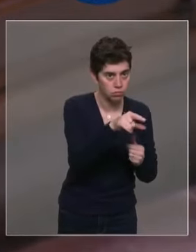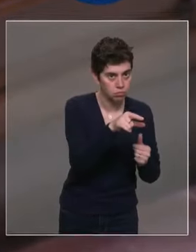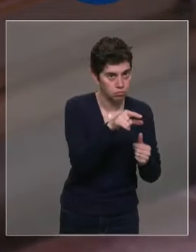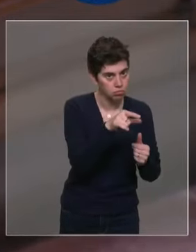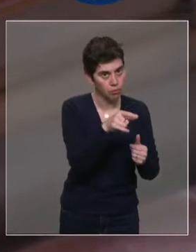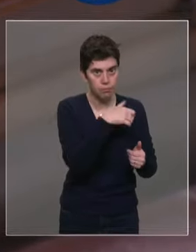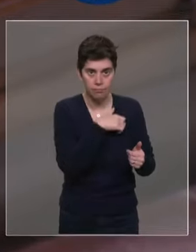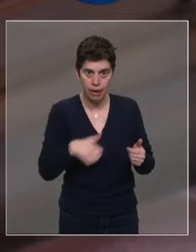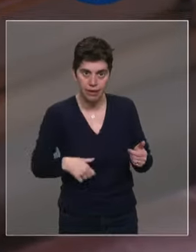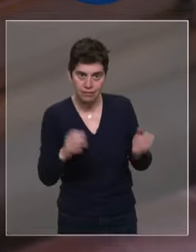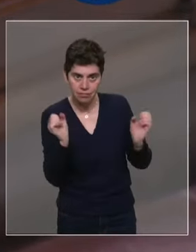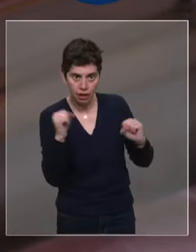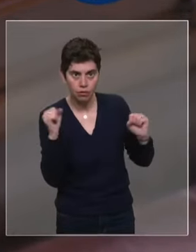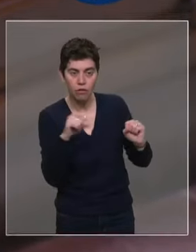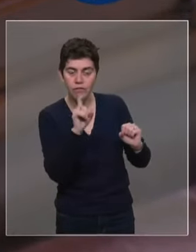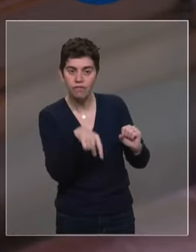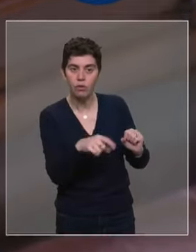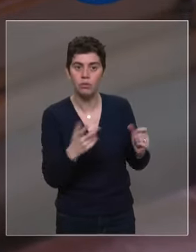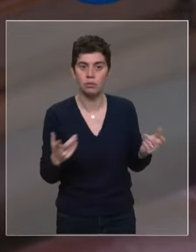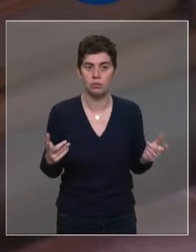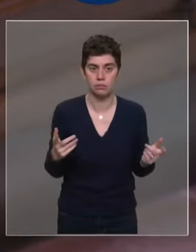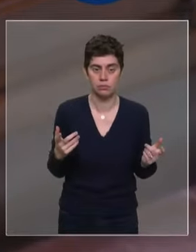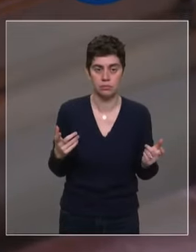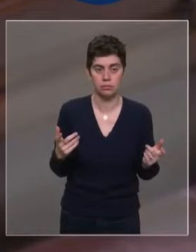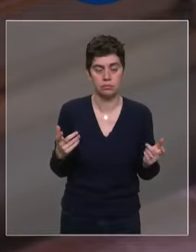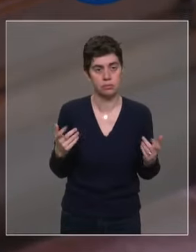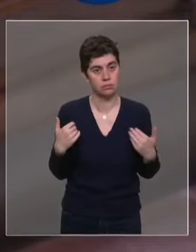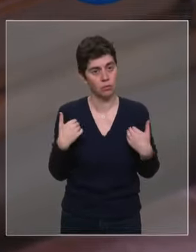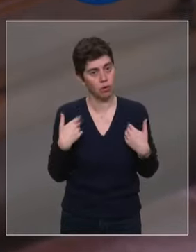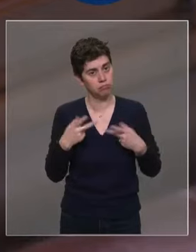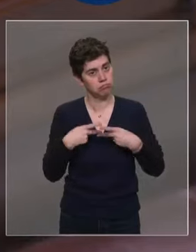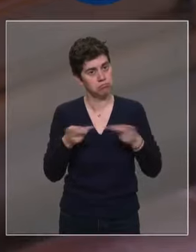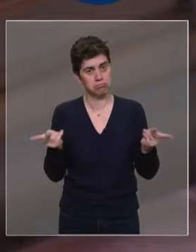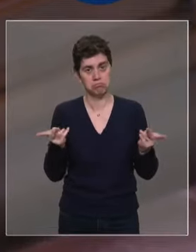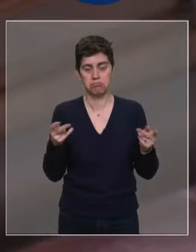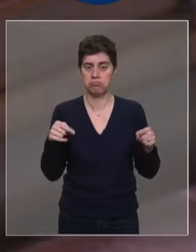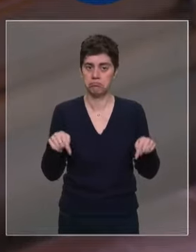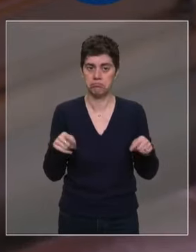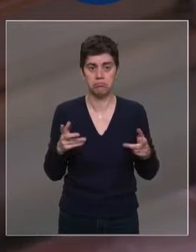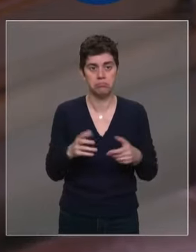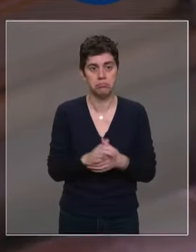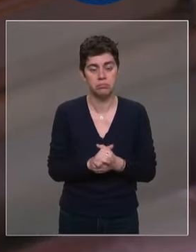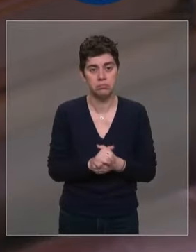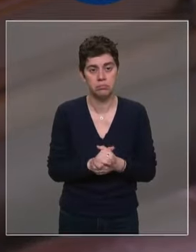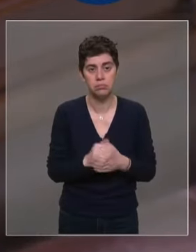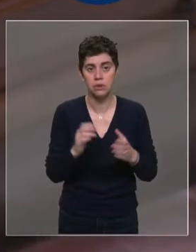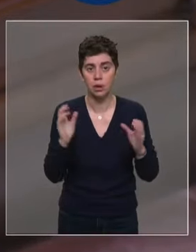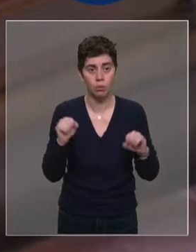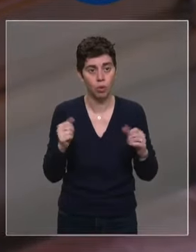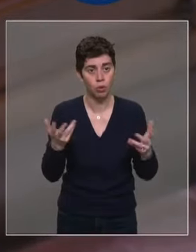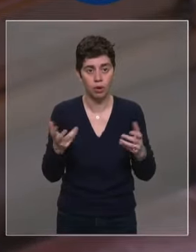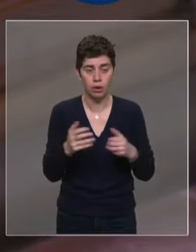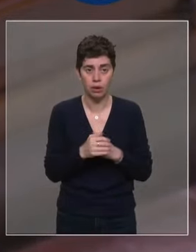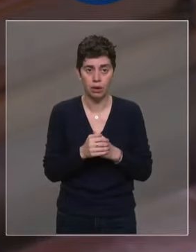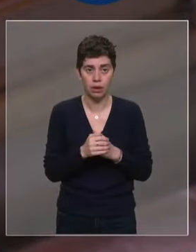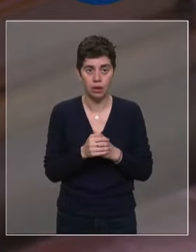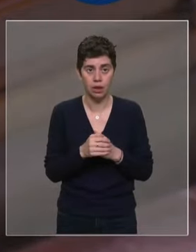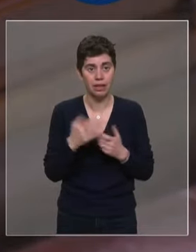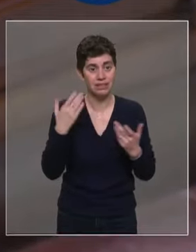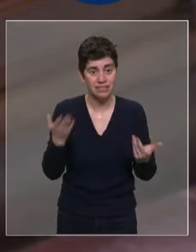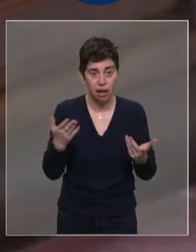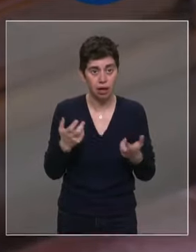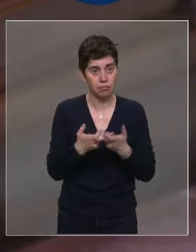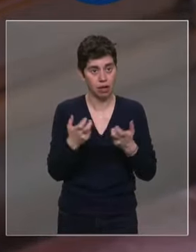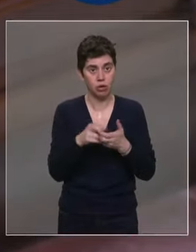cette fermeture doit advenir. Je tiens ici à dire que nous pouvons améliorer le processus de la carte